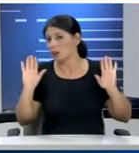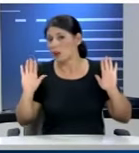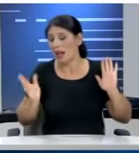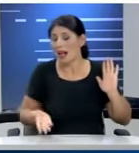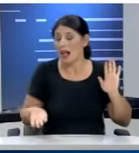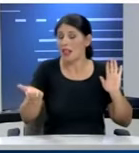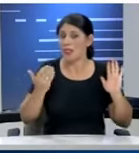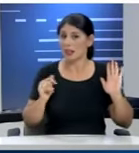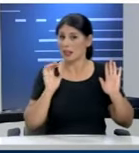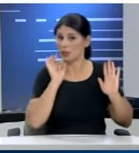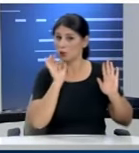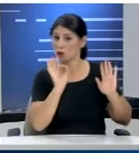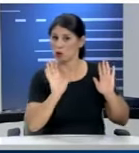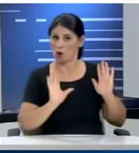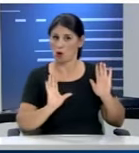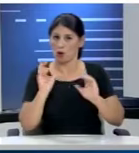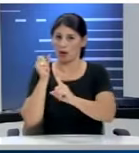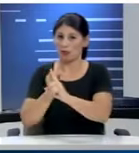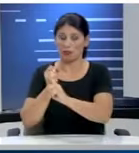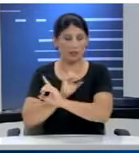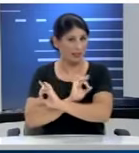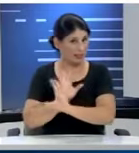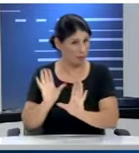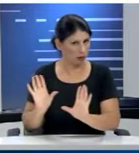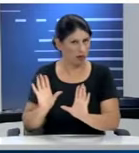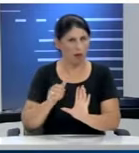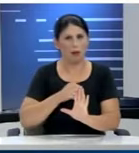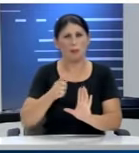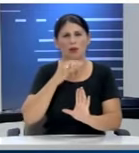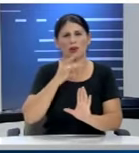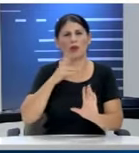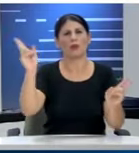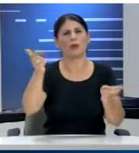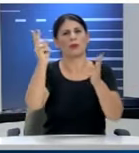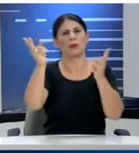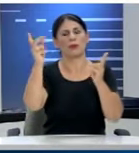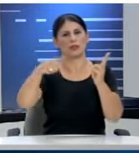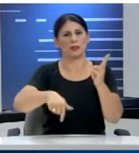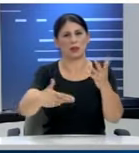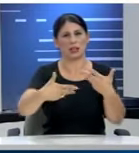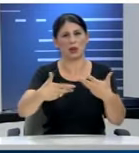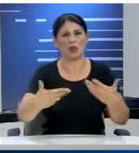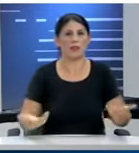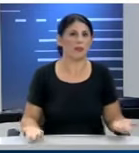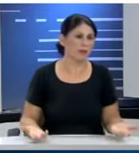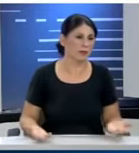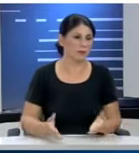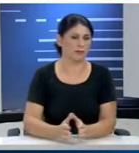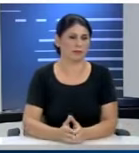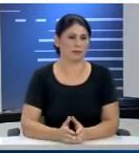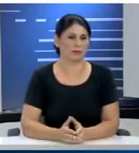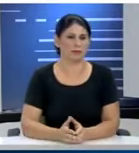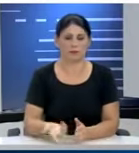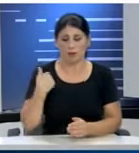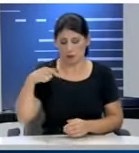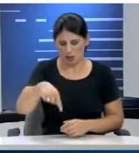έχετε σκοπό να διεκδικήσετε κάτι και απλά λέτε λόγια του αέρα σήμερα και μας κοροϊδεύετε. Εδώ